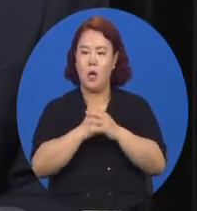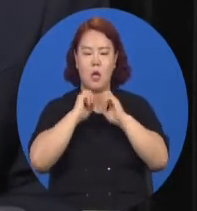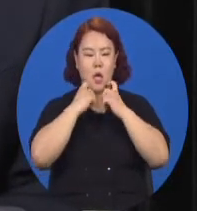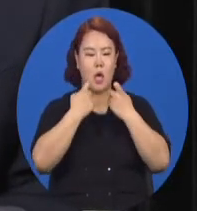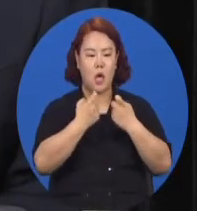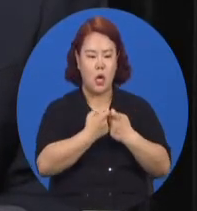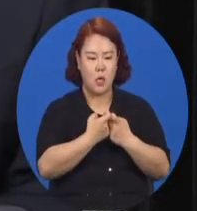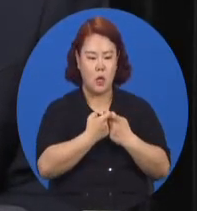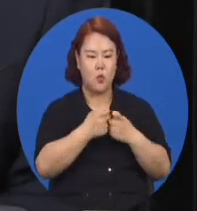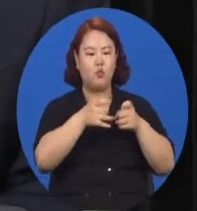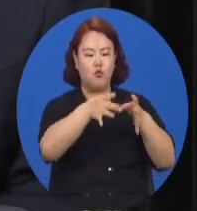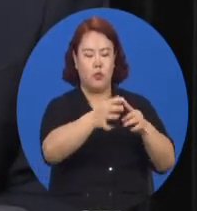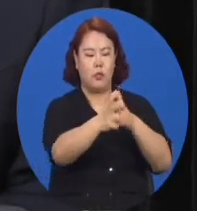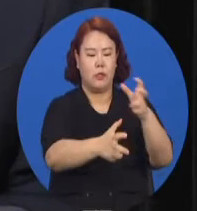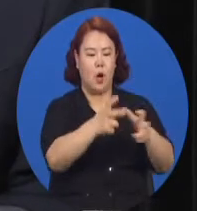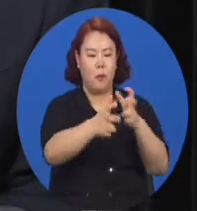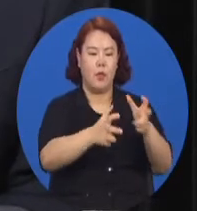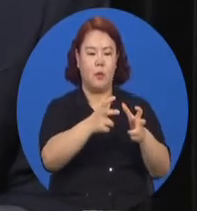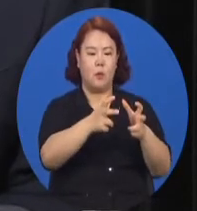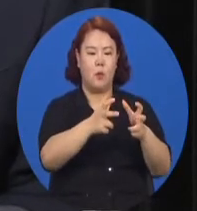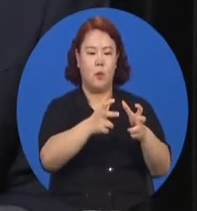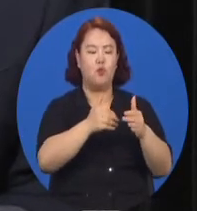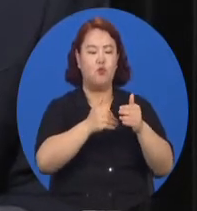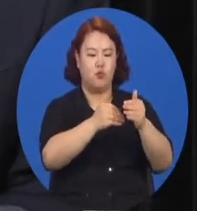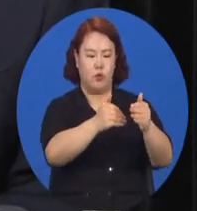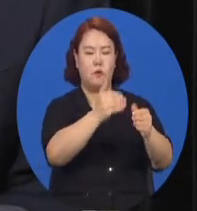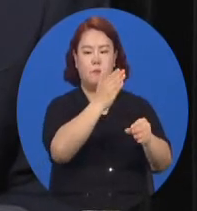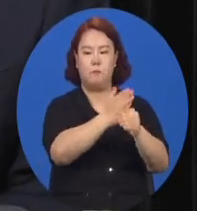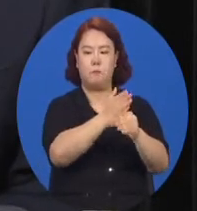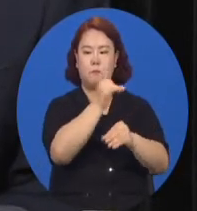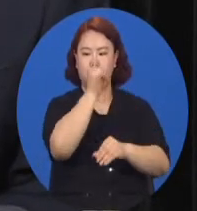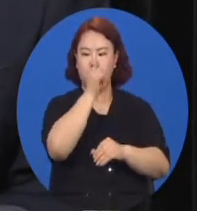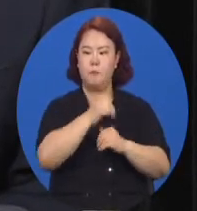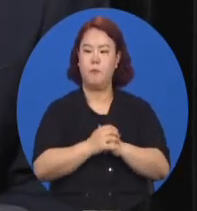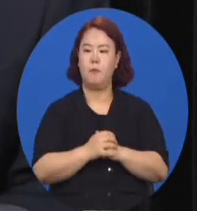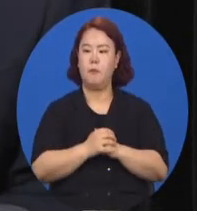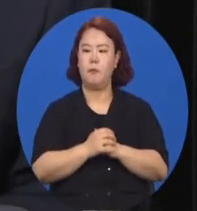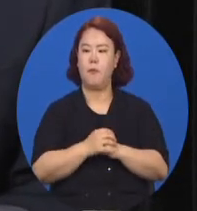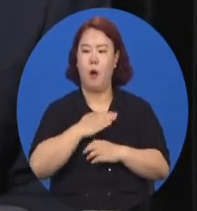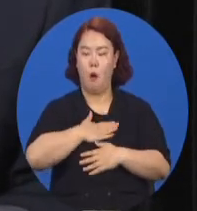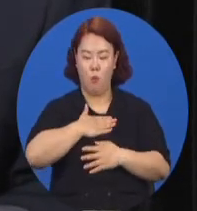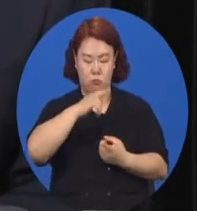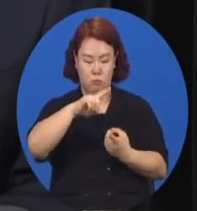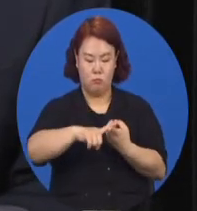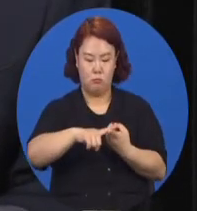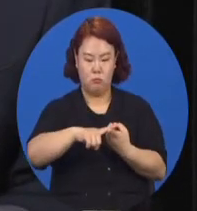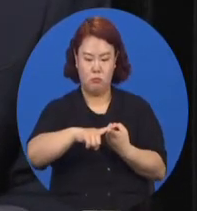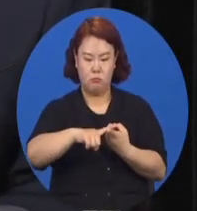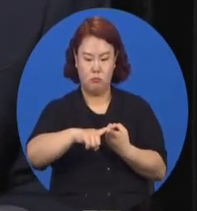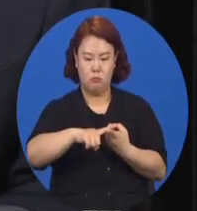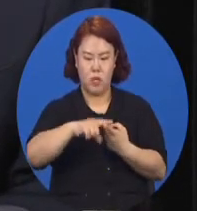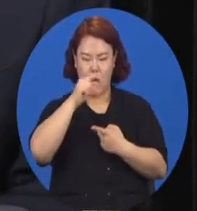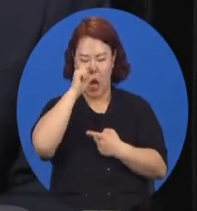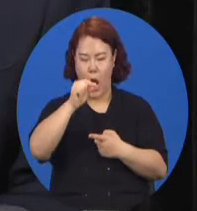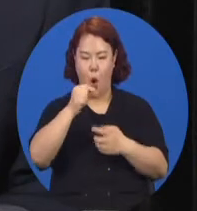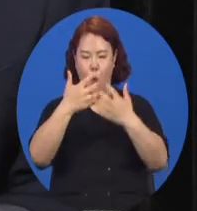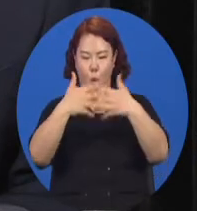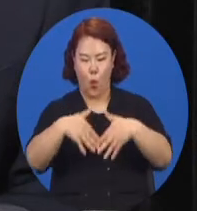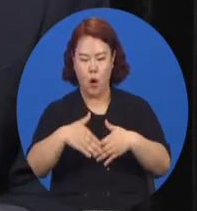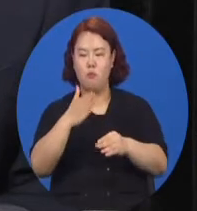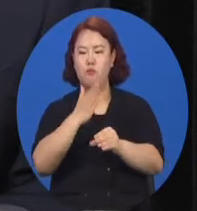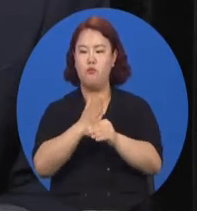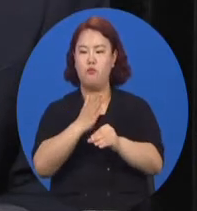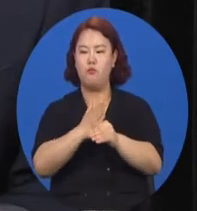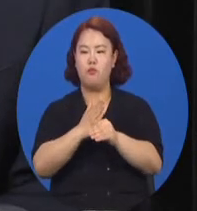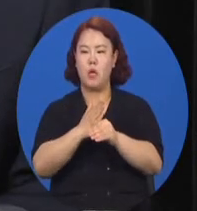BTL 사업으로 이 사업을 지금 추진해 오고 있습니다. 아시다시피 이 까다로운 조건임에도 벌써